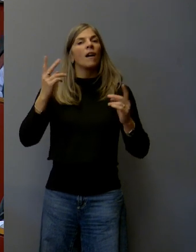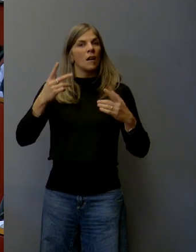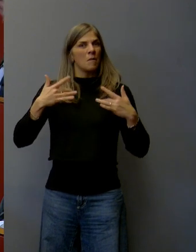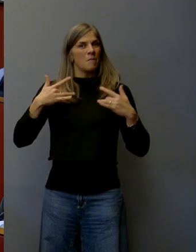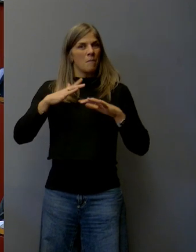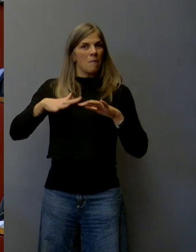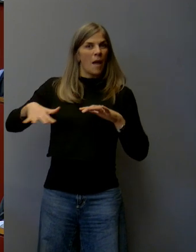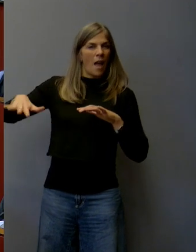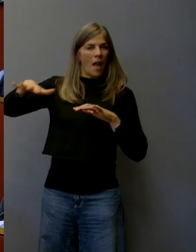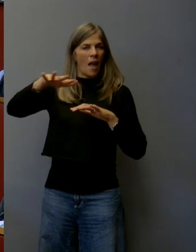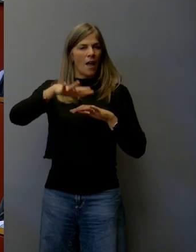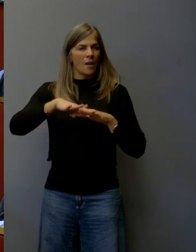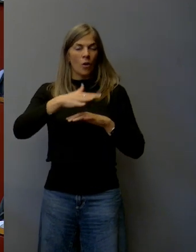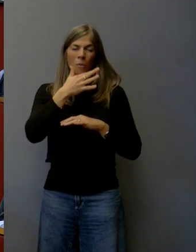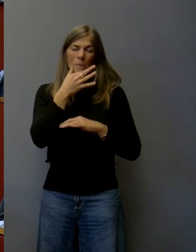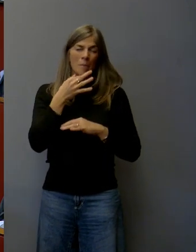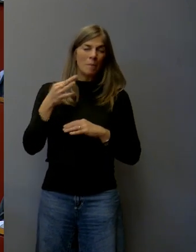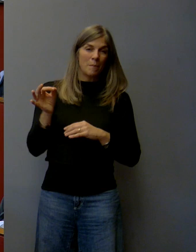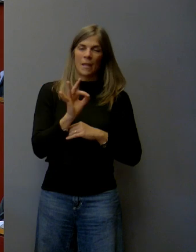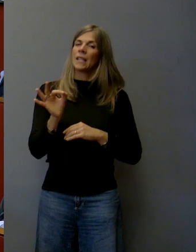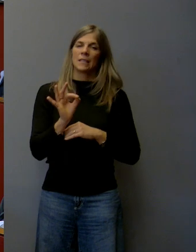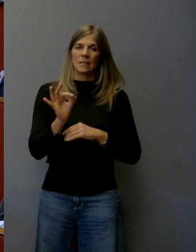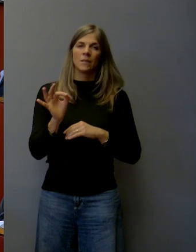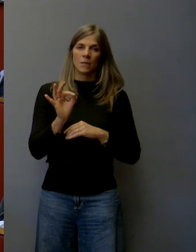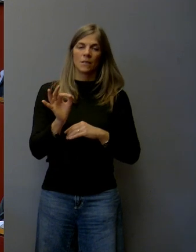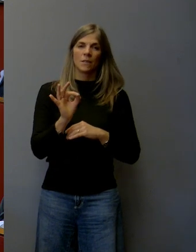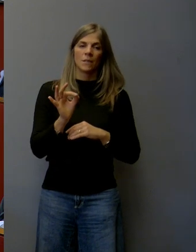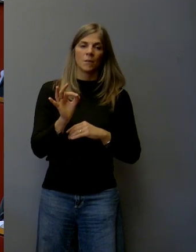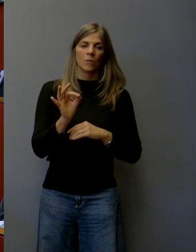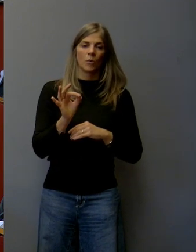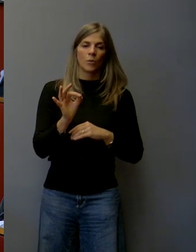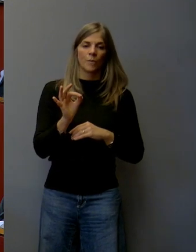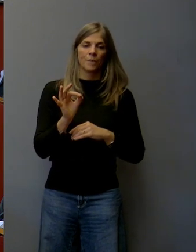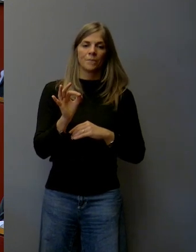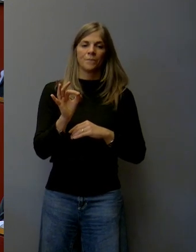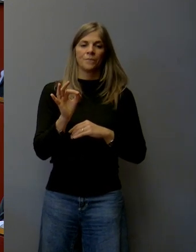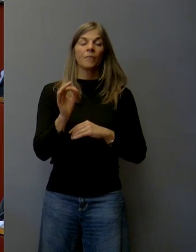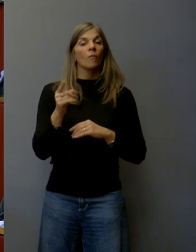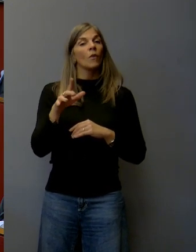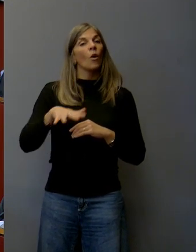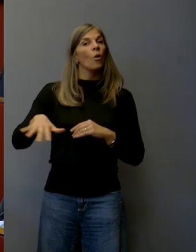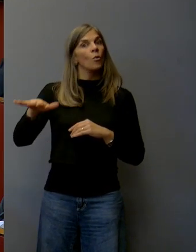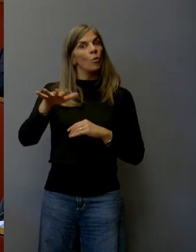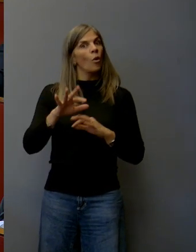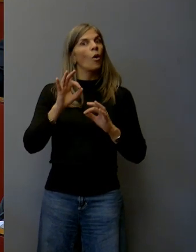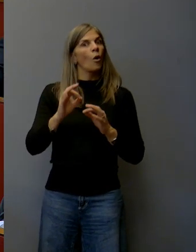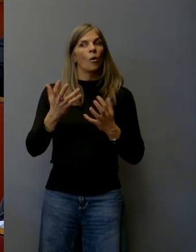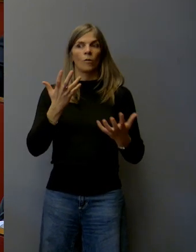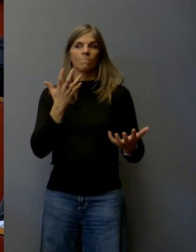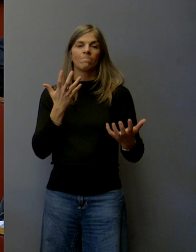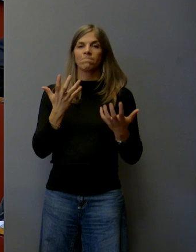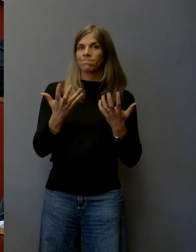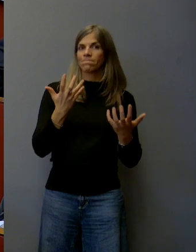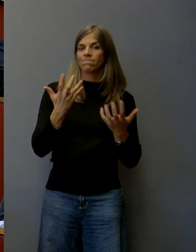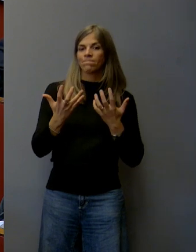è ancora più bello o comunque è bello uguale ed è un luogo di grande fascino anche dal punto di